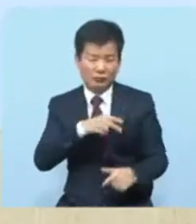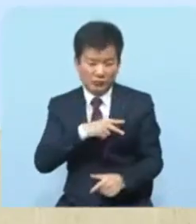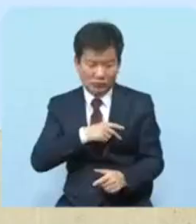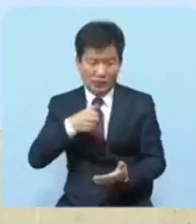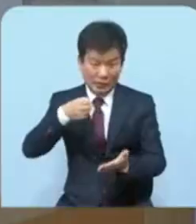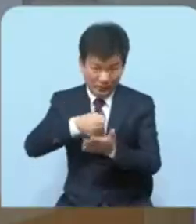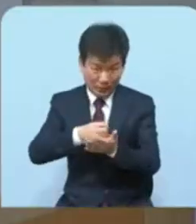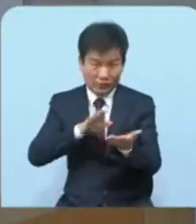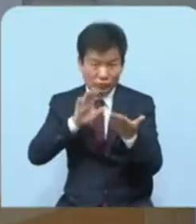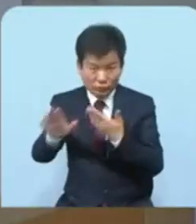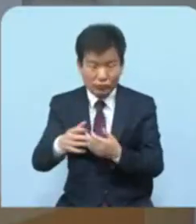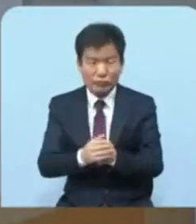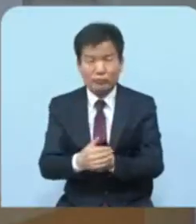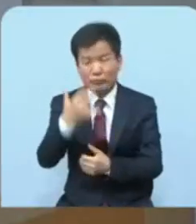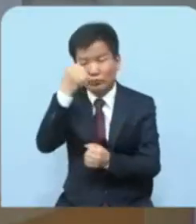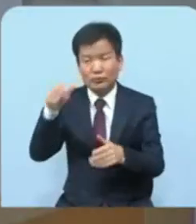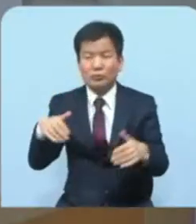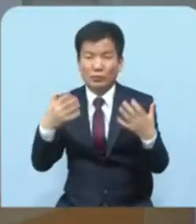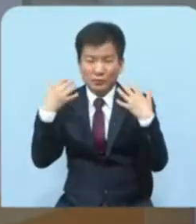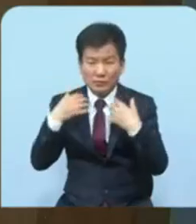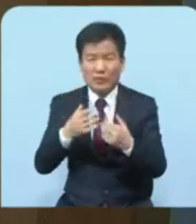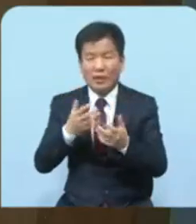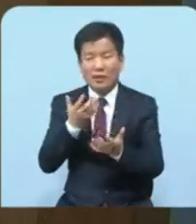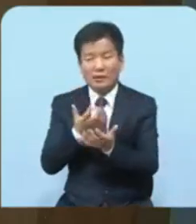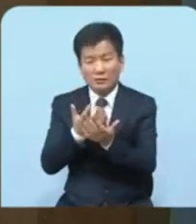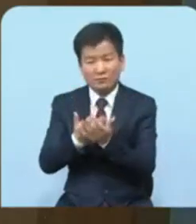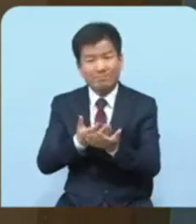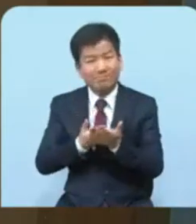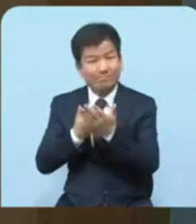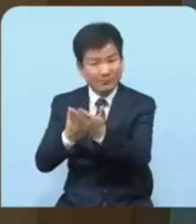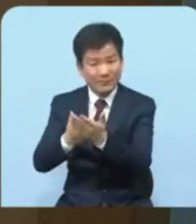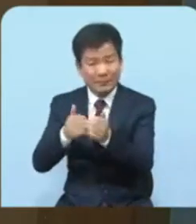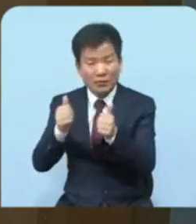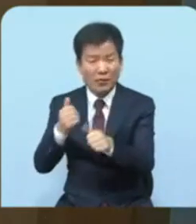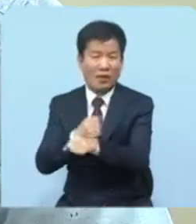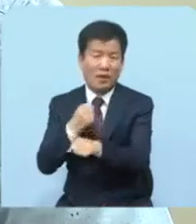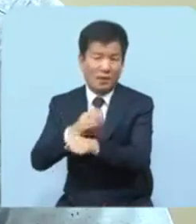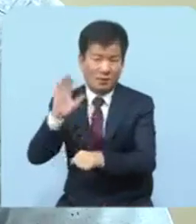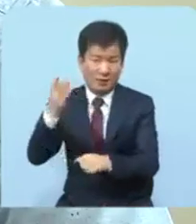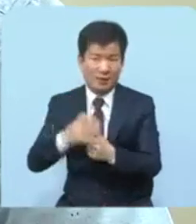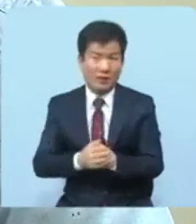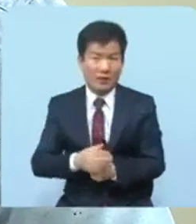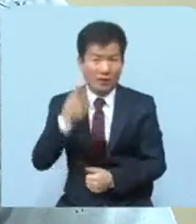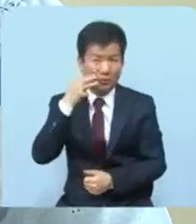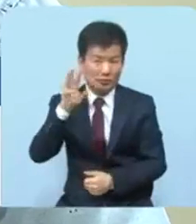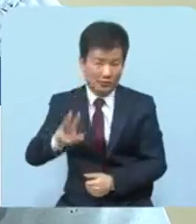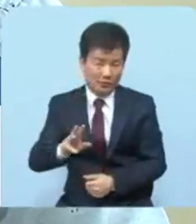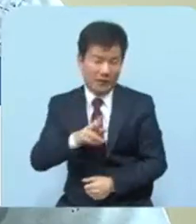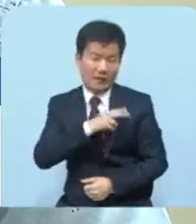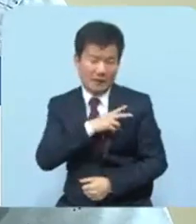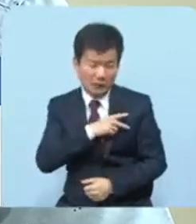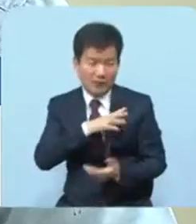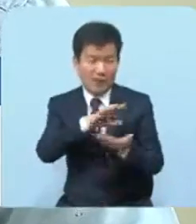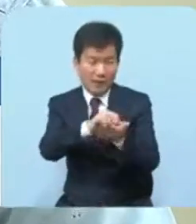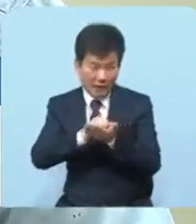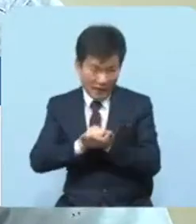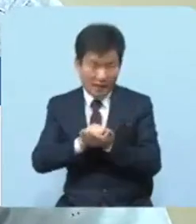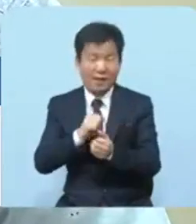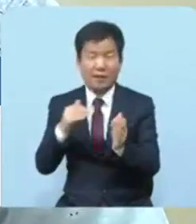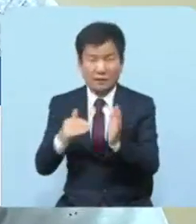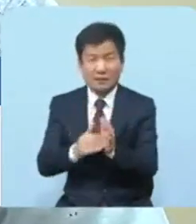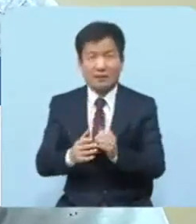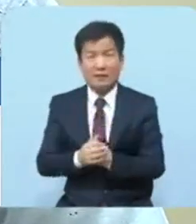힘이 등이 마무리되면 조만간 충청북도에 관련 시민절차를 거칠 예정입니다 옥천군 의해 의견을 청취를 했고